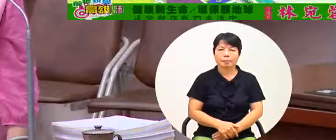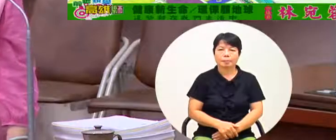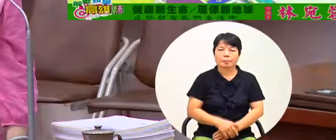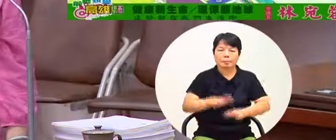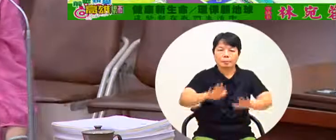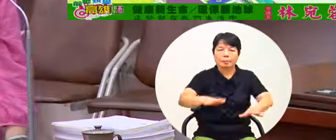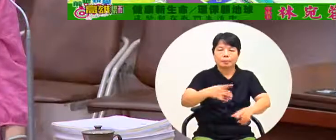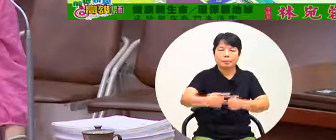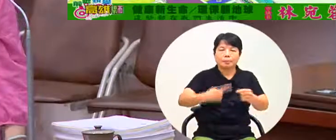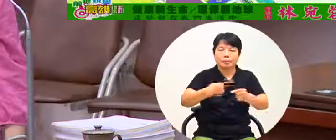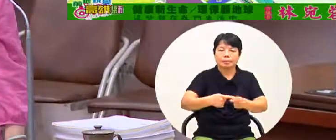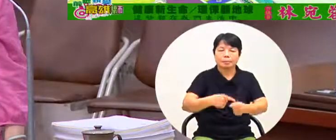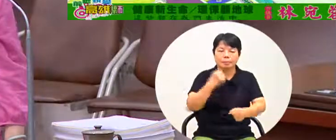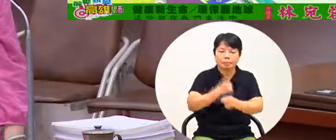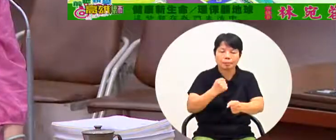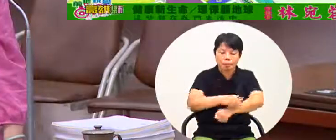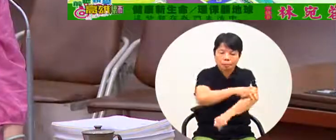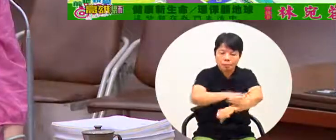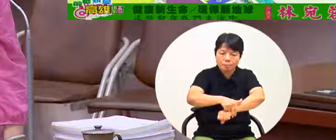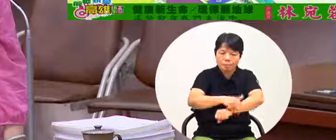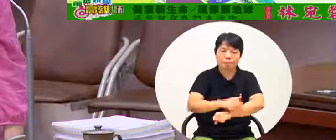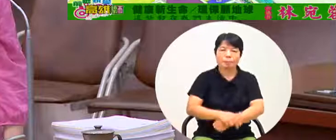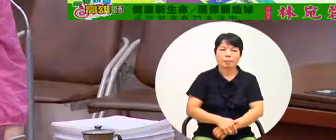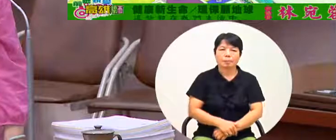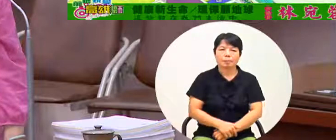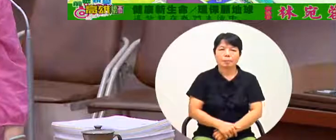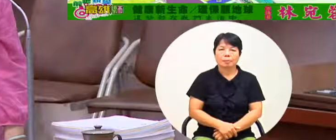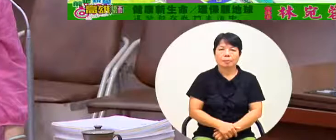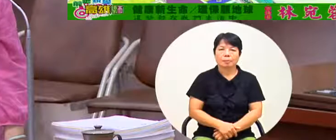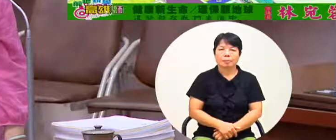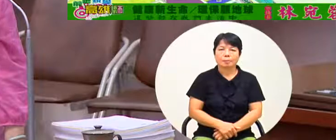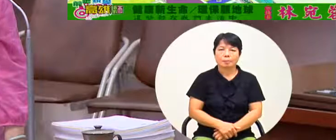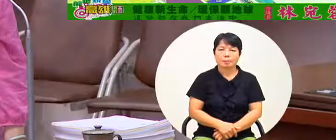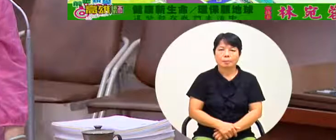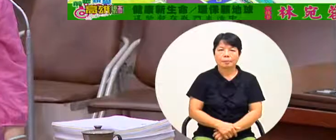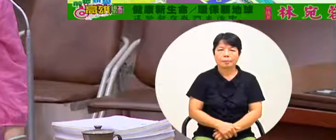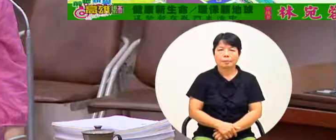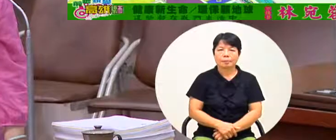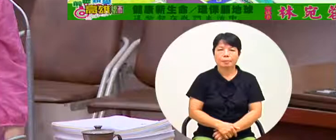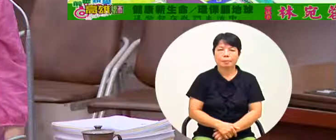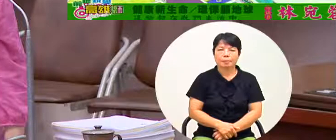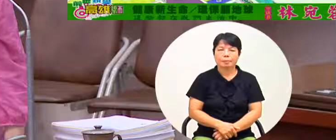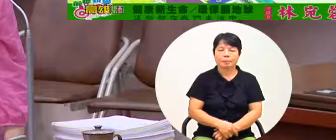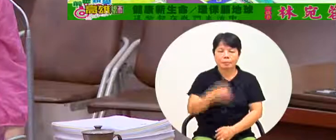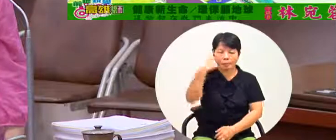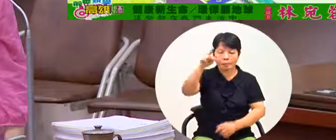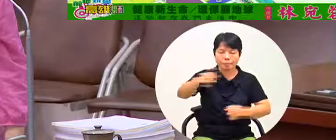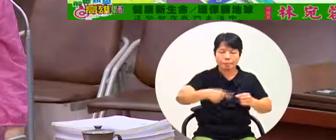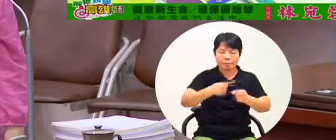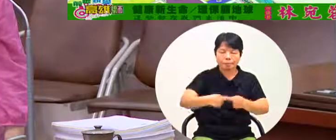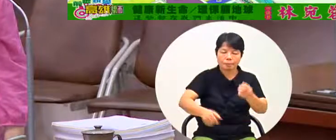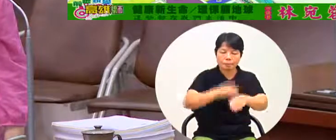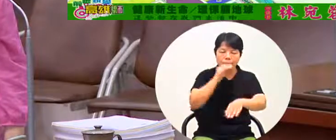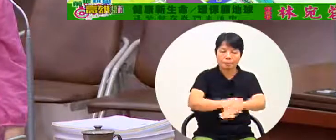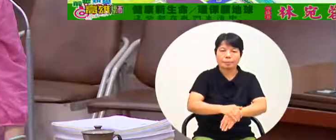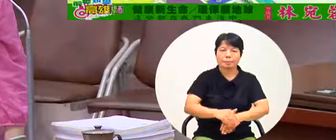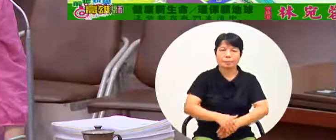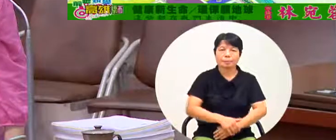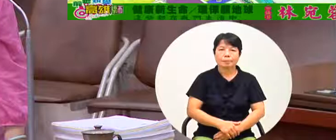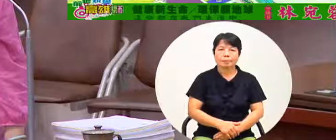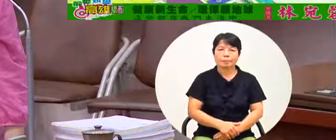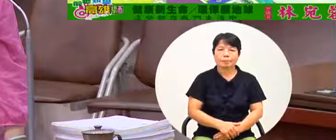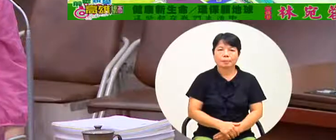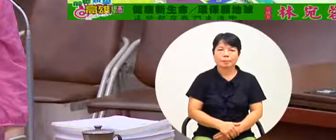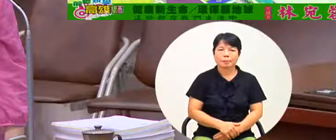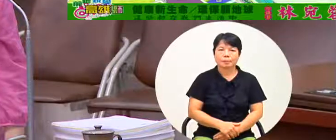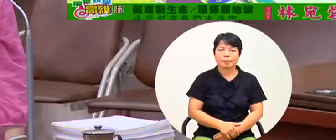划哈、哦？来这里的规划设计，我们明年把它完成。好、哦，那这样子。我们的民众